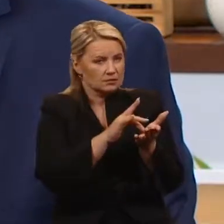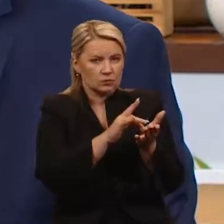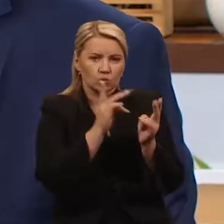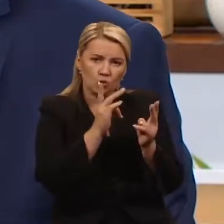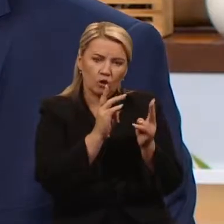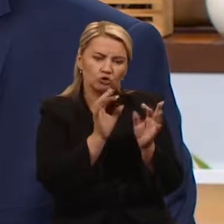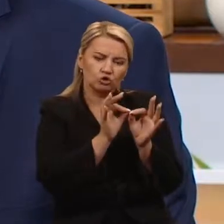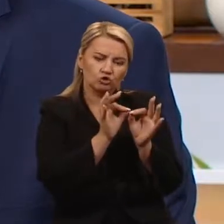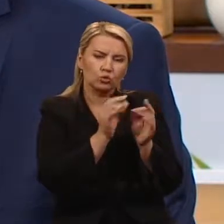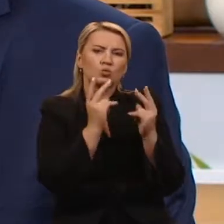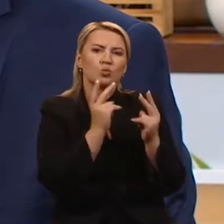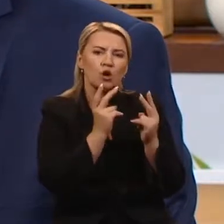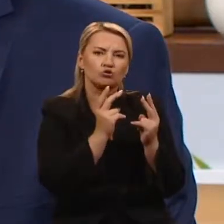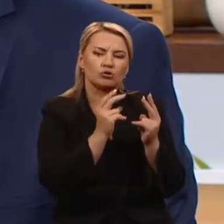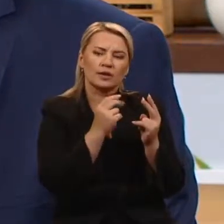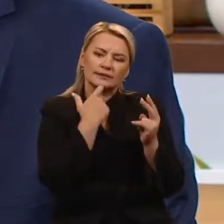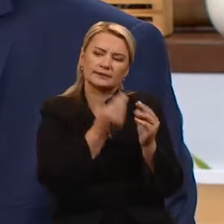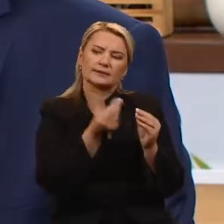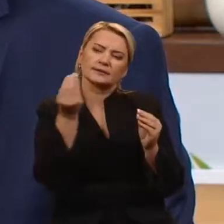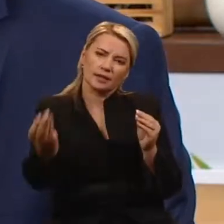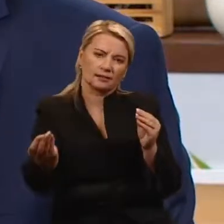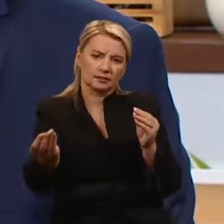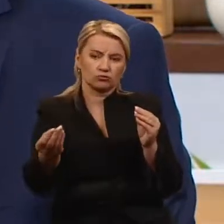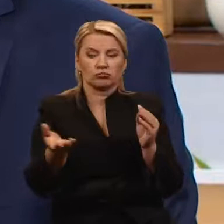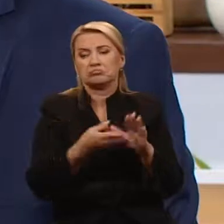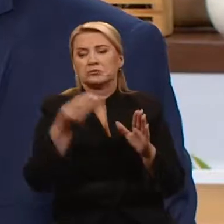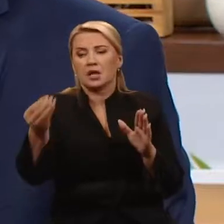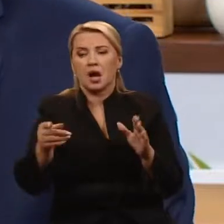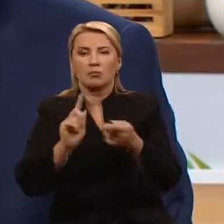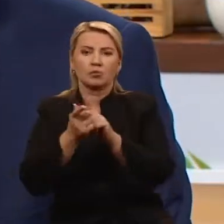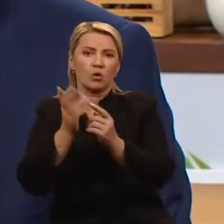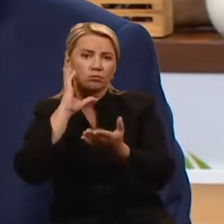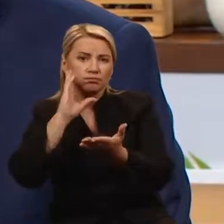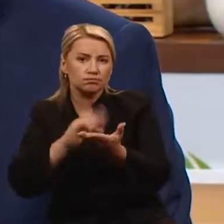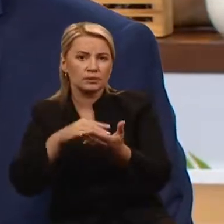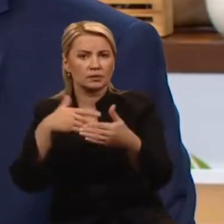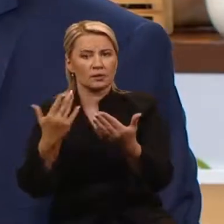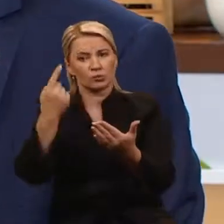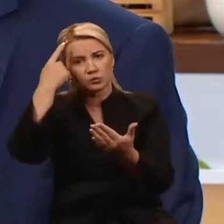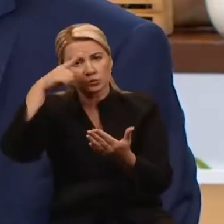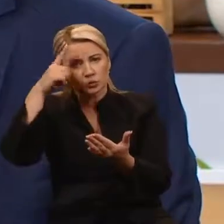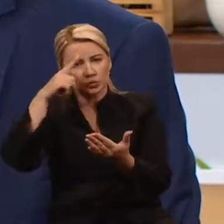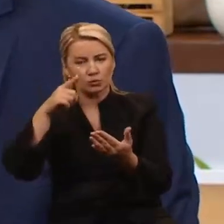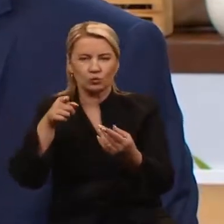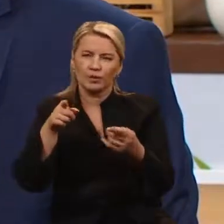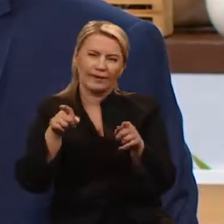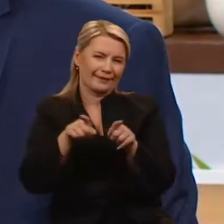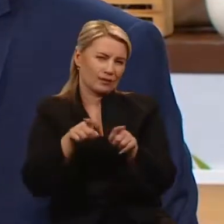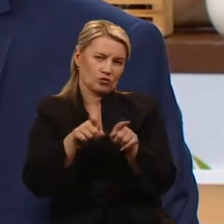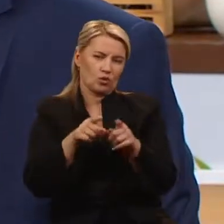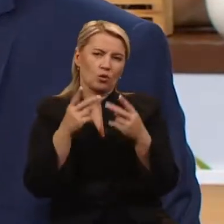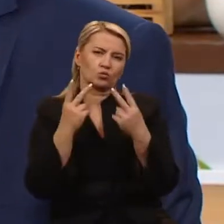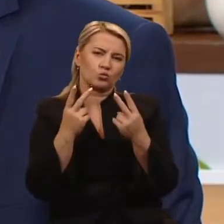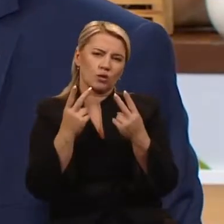nějakou částku chci dát, ať už ji potom využije třeba na akontaci na bydlení v budoucnu nebo například na studia. To už je v podstatě jeho